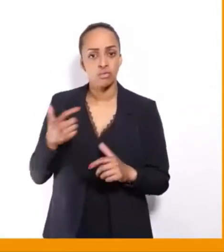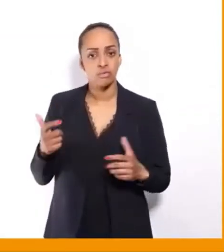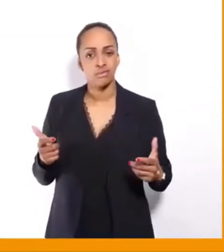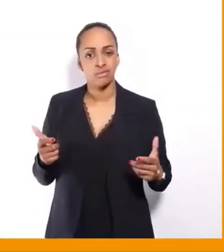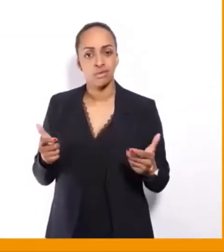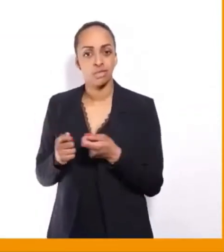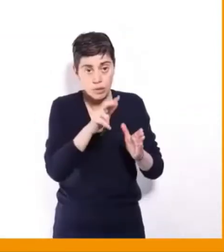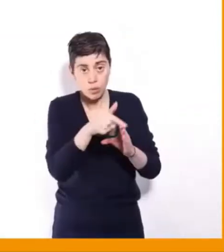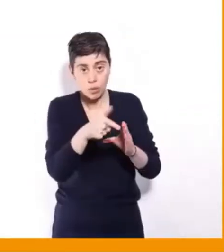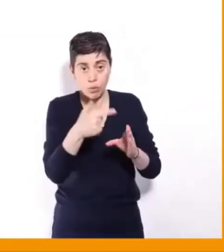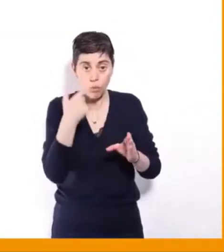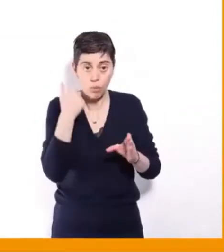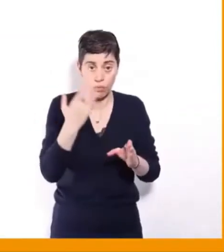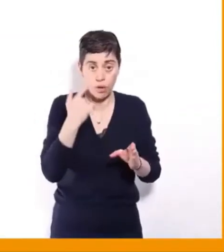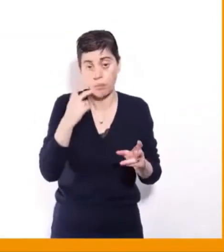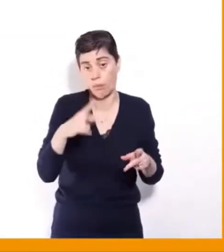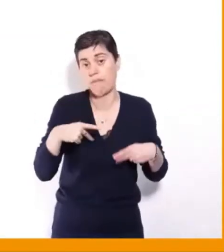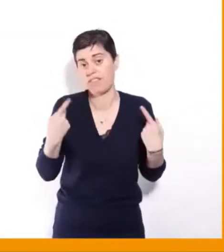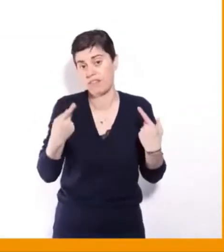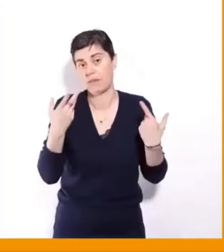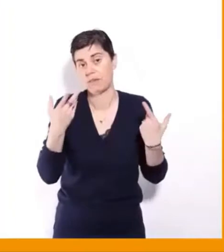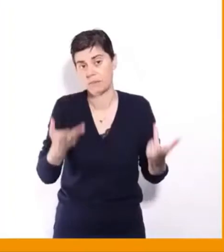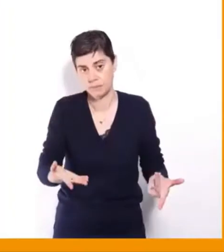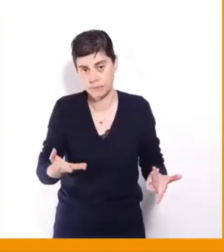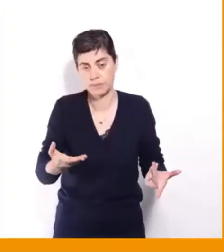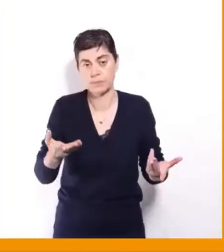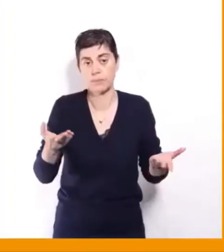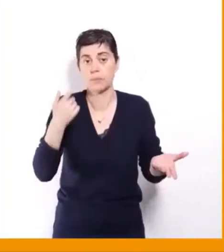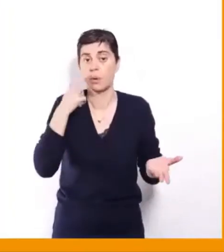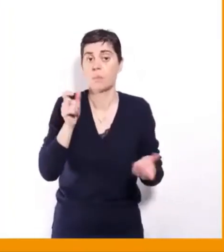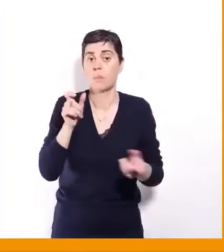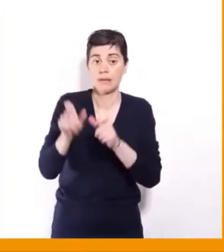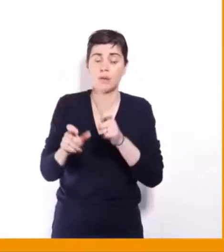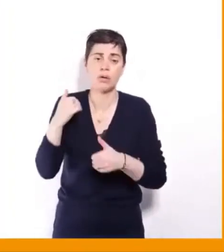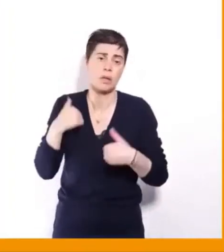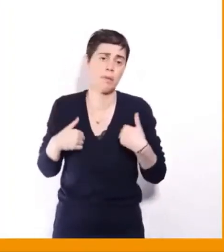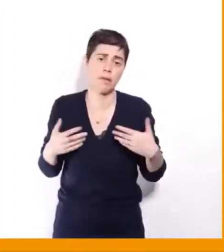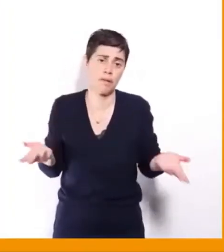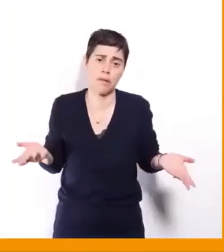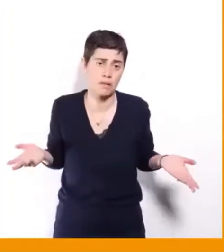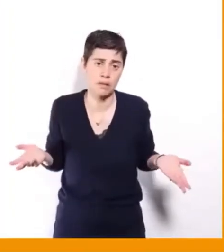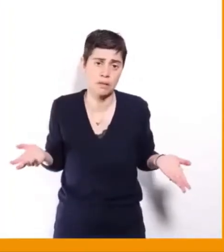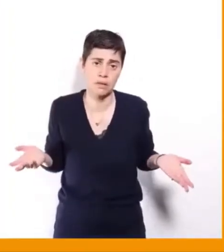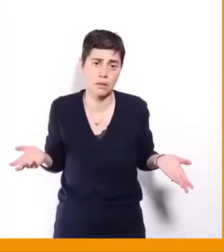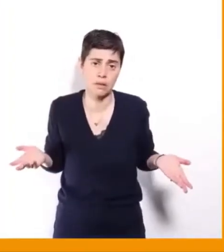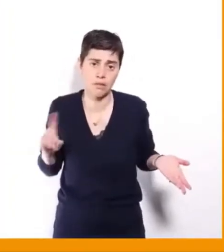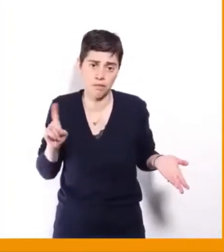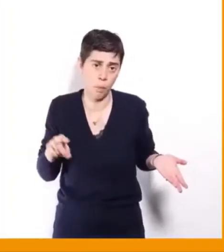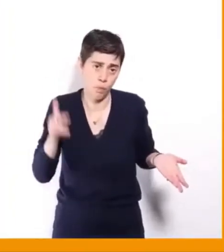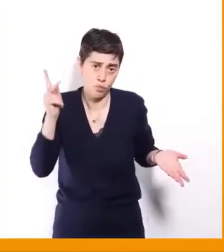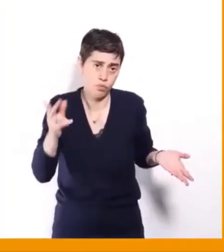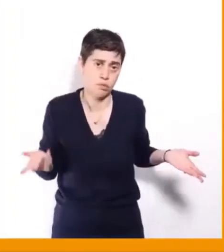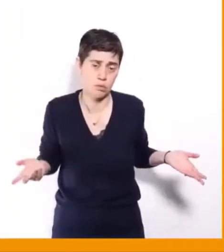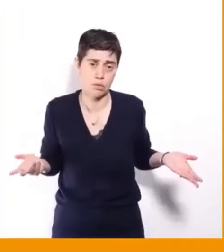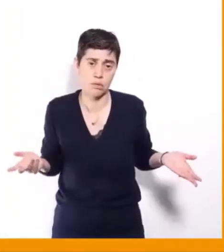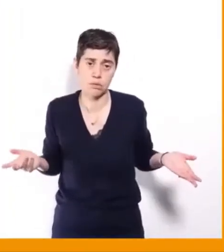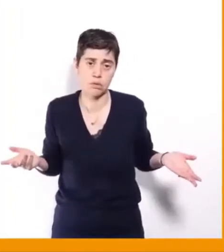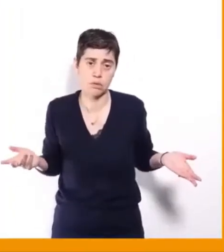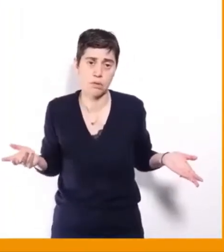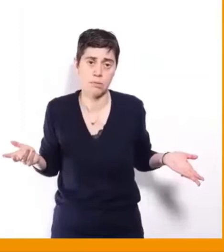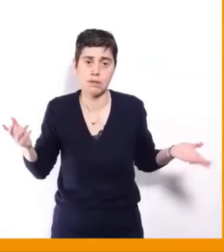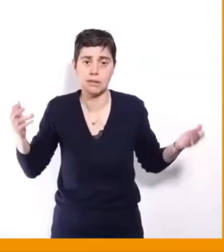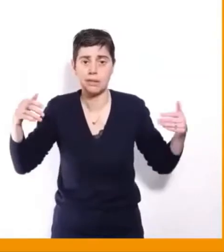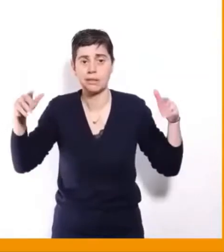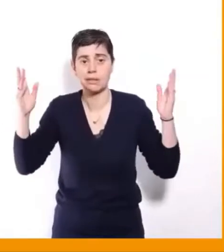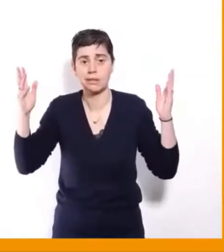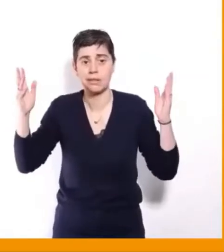la collectivité. Et je pense d'ailleurs que pour les personnes handicapées, en fait, il faut peut-être même plus. Parce que ce que je sais, c'est